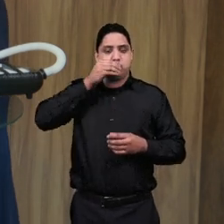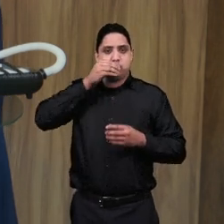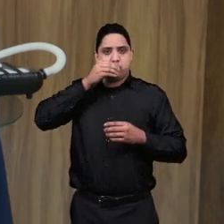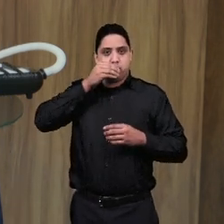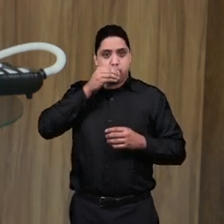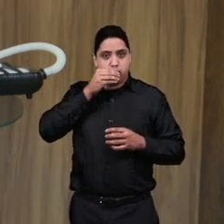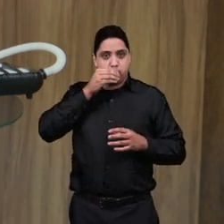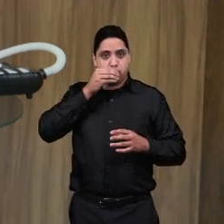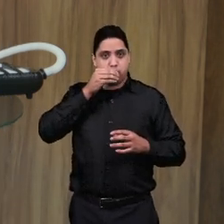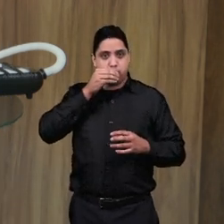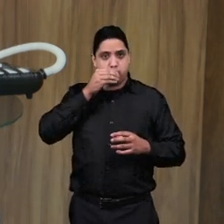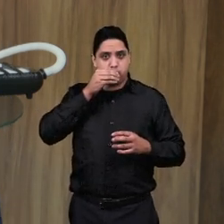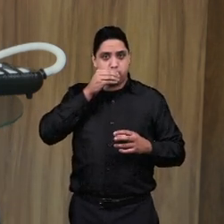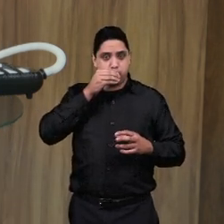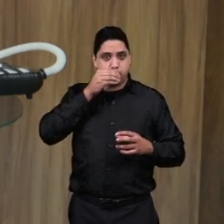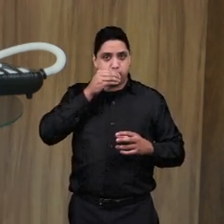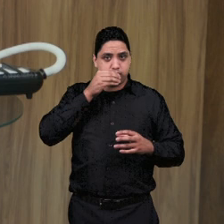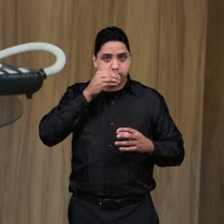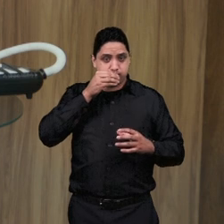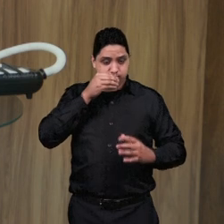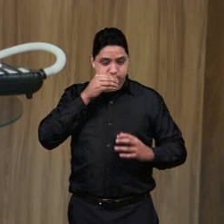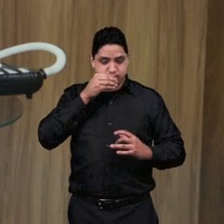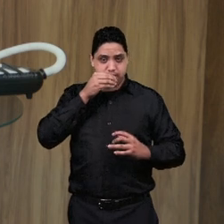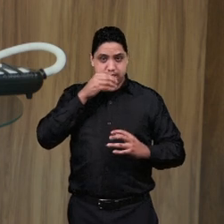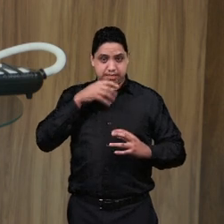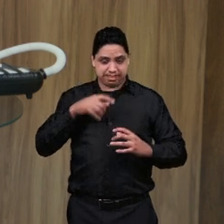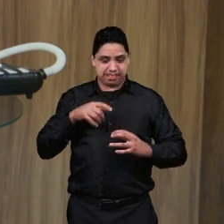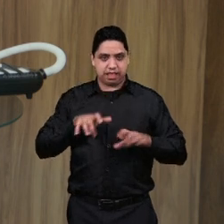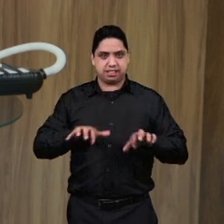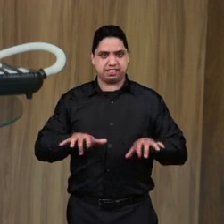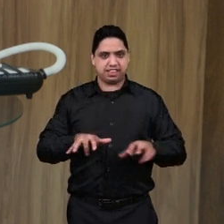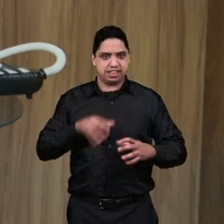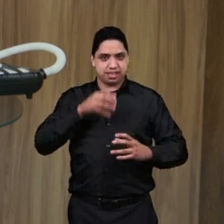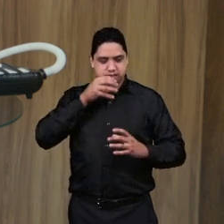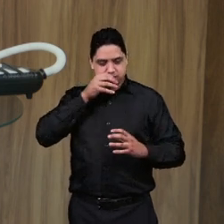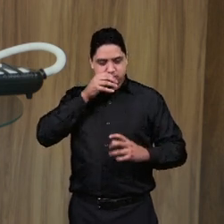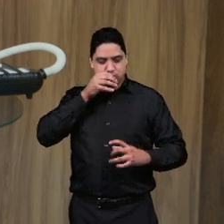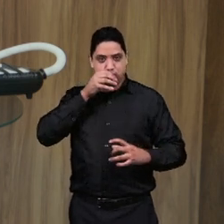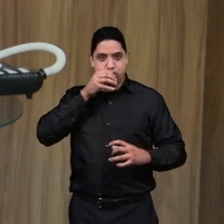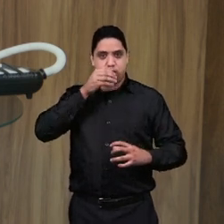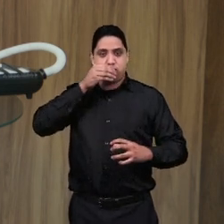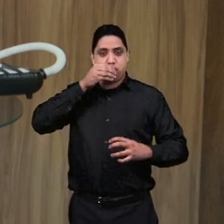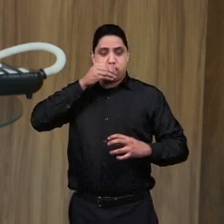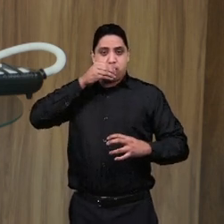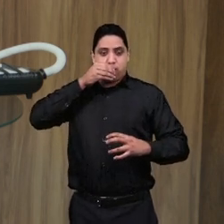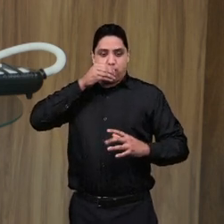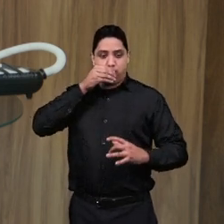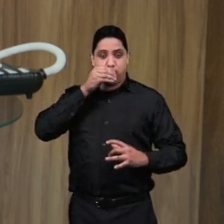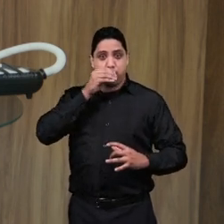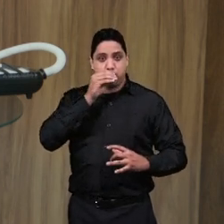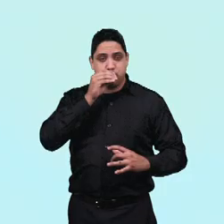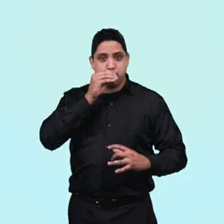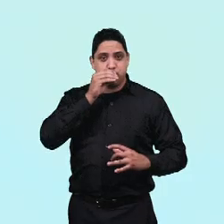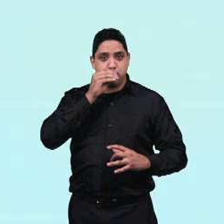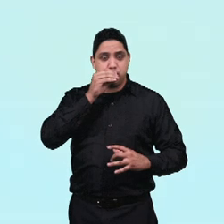la connaissance du clavier, vous touchez les touches et le son est semblable à d'accordéon. Nous allons connaître